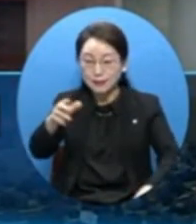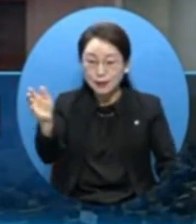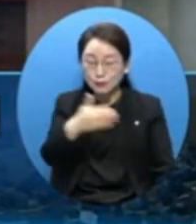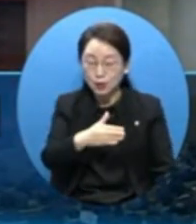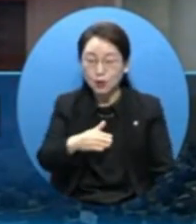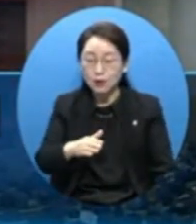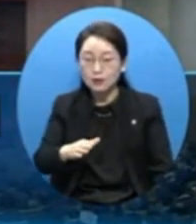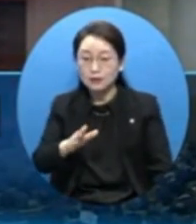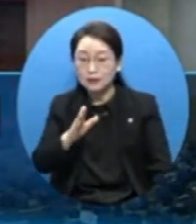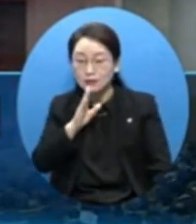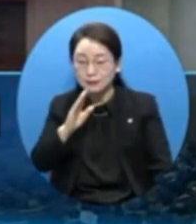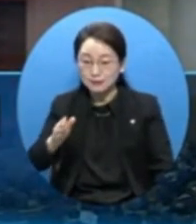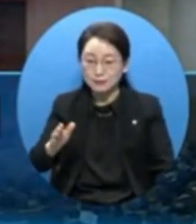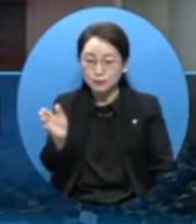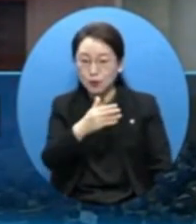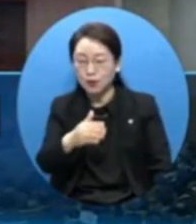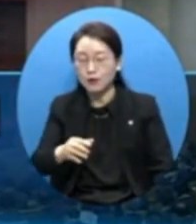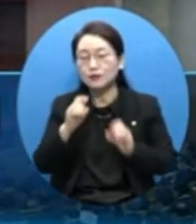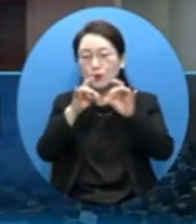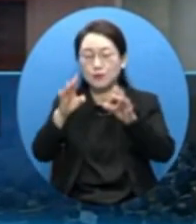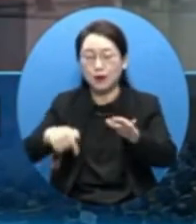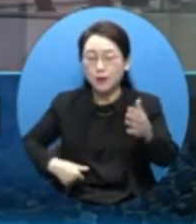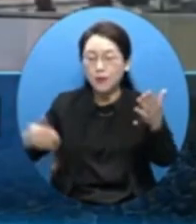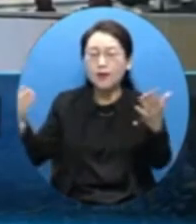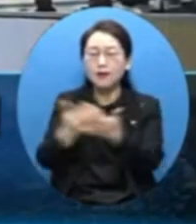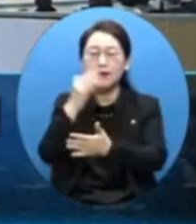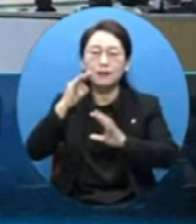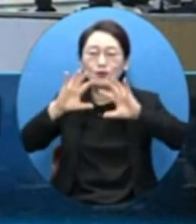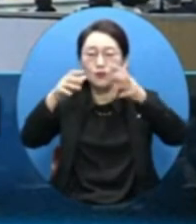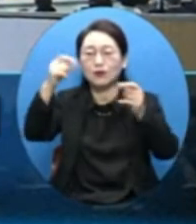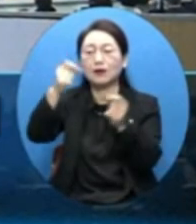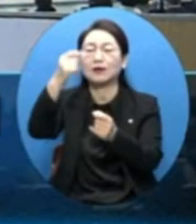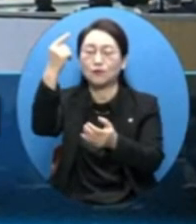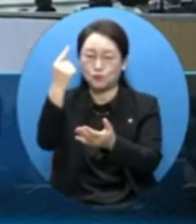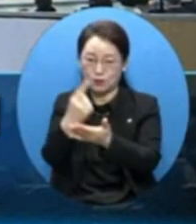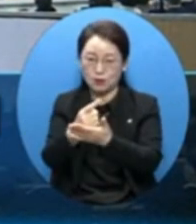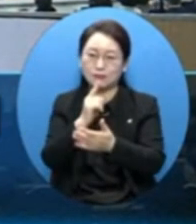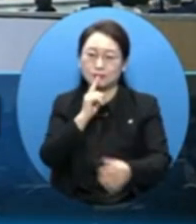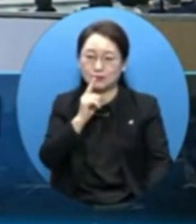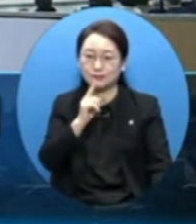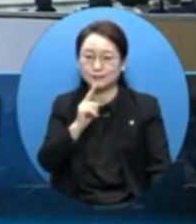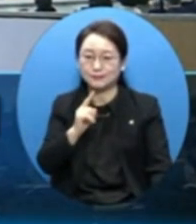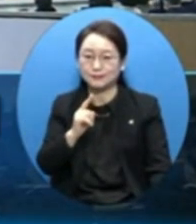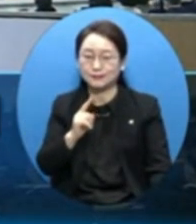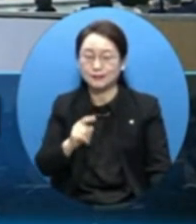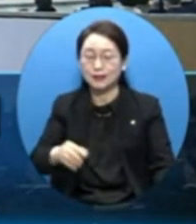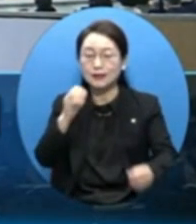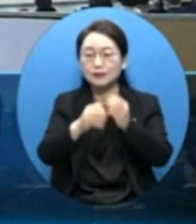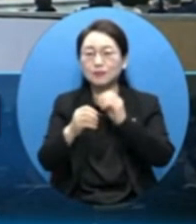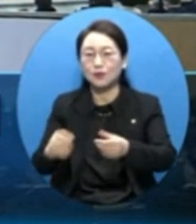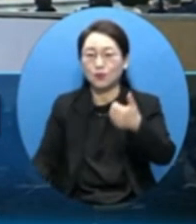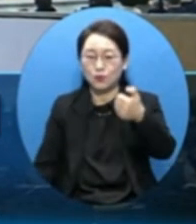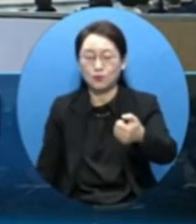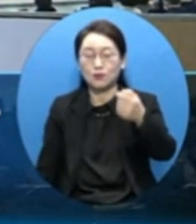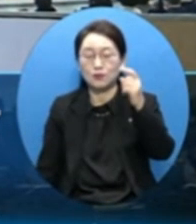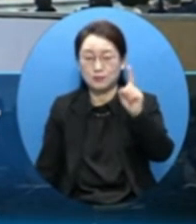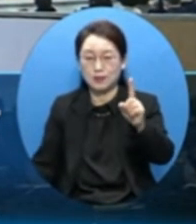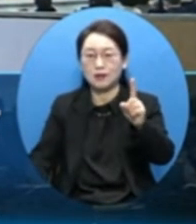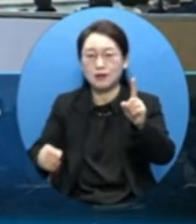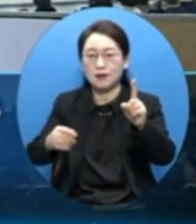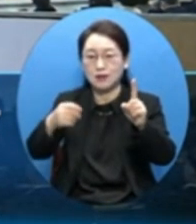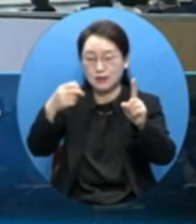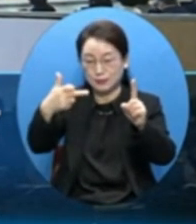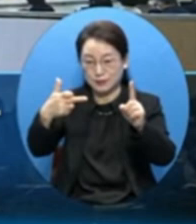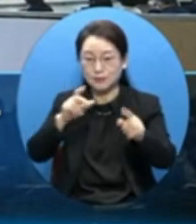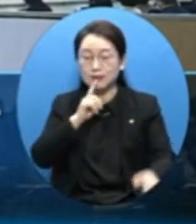비로소 전파에 이르시되 회개하라 천국이 가까이 왔느니라 하시더라. 시편 51편 11절을 말씀합니다.